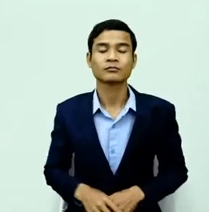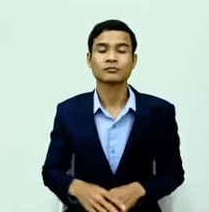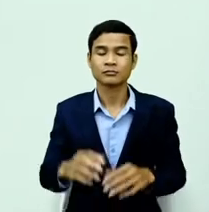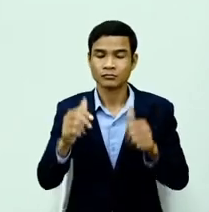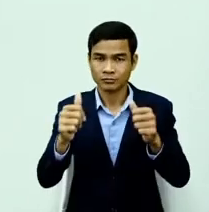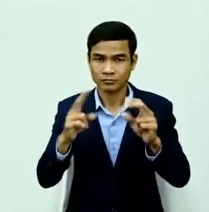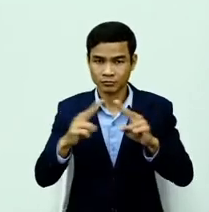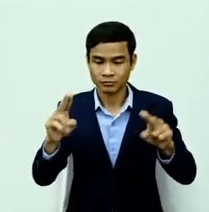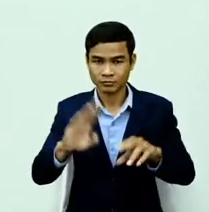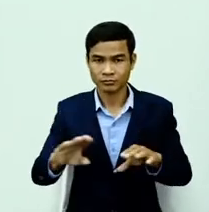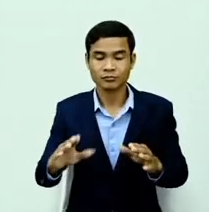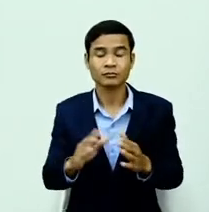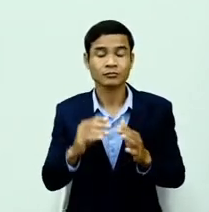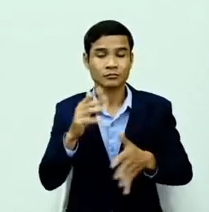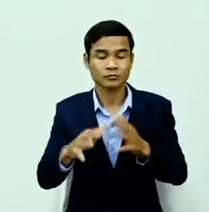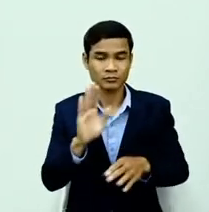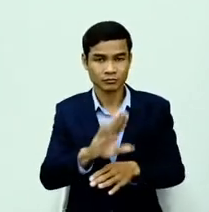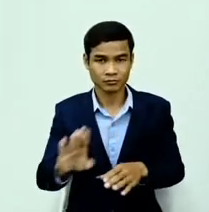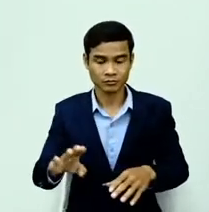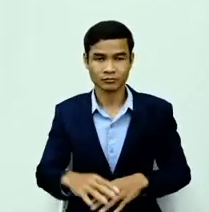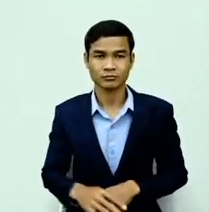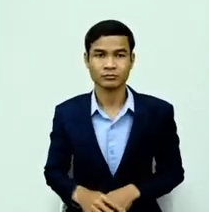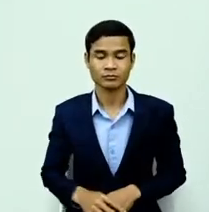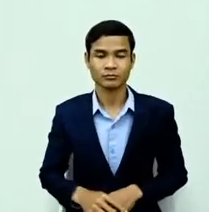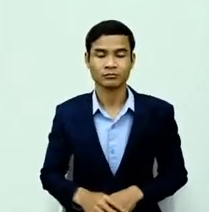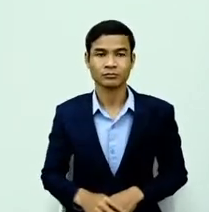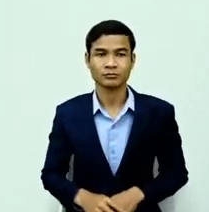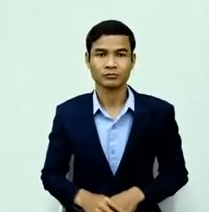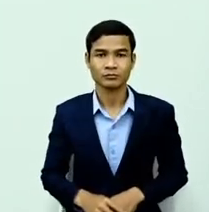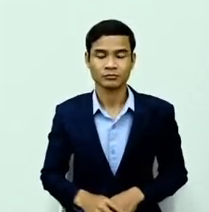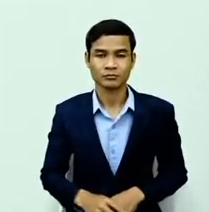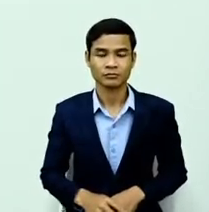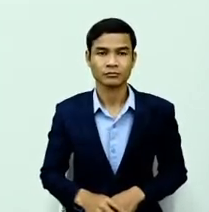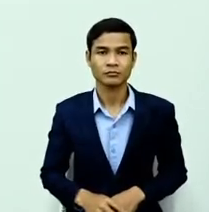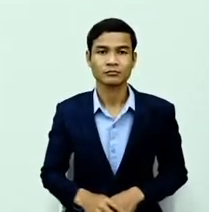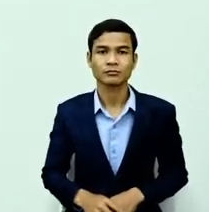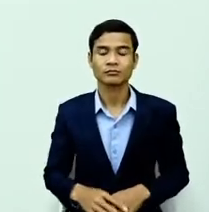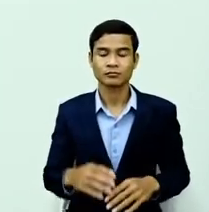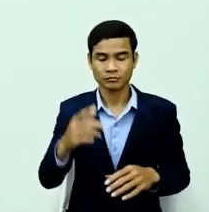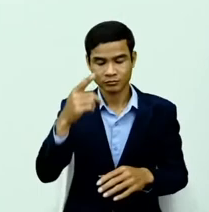chà lỡ ná chà bà đám bầm lơ đầy khuôn ảnh